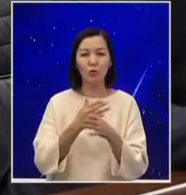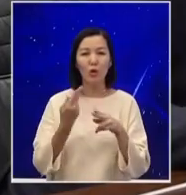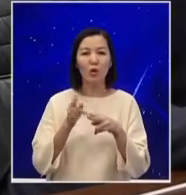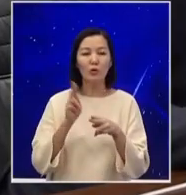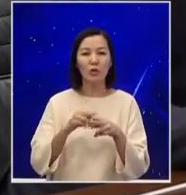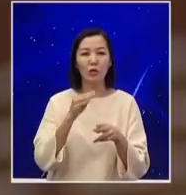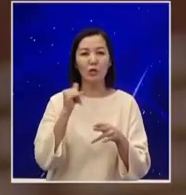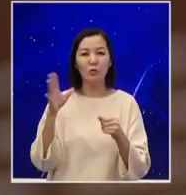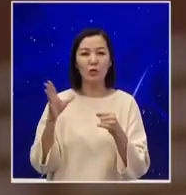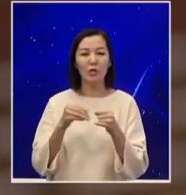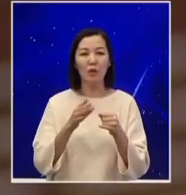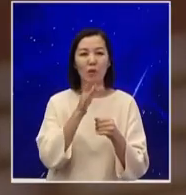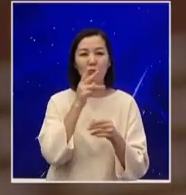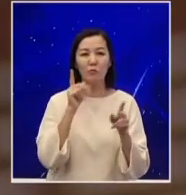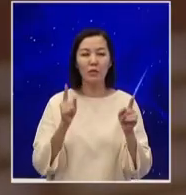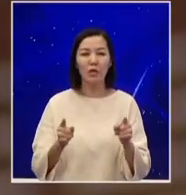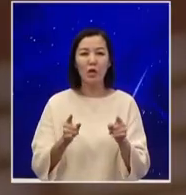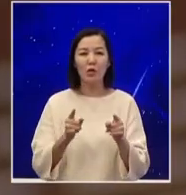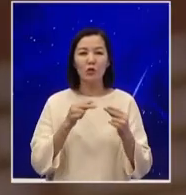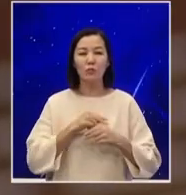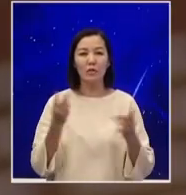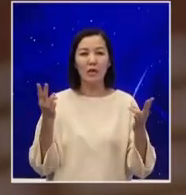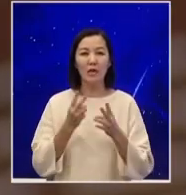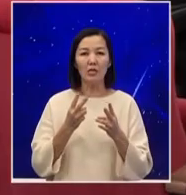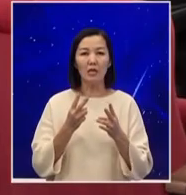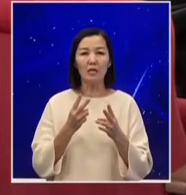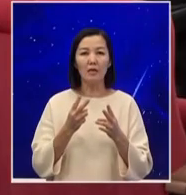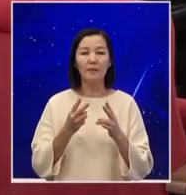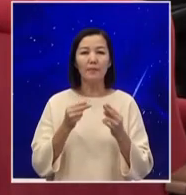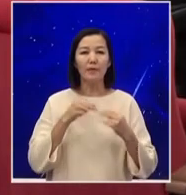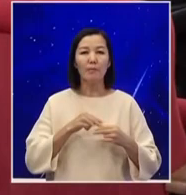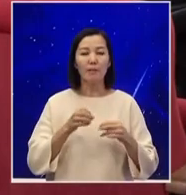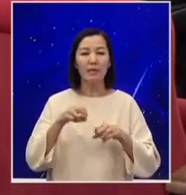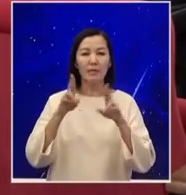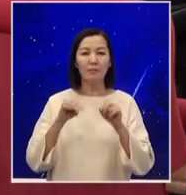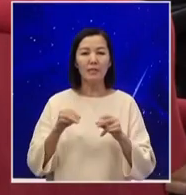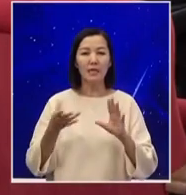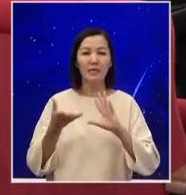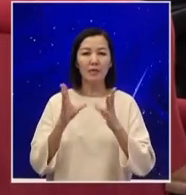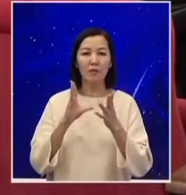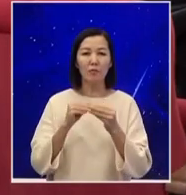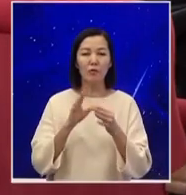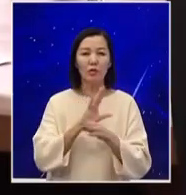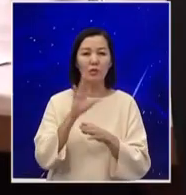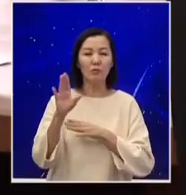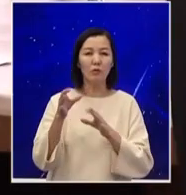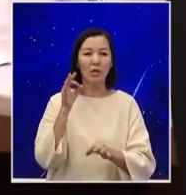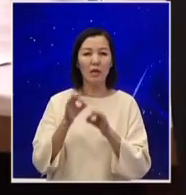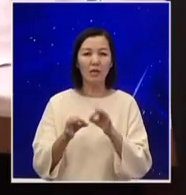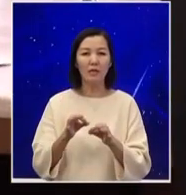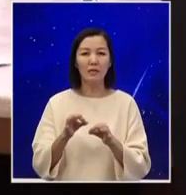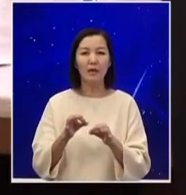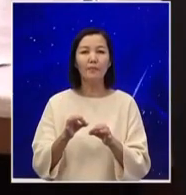көрсету. Сондай-ақ Жетісу жерінде маусымдық жұмыстарға қажетті мамандықтар бойынша еңбек мигранттарын жіберу мәселелерін талқылады.